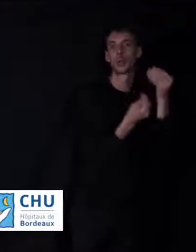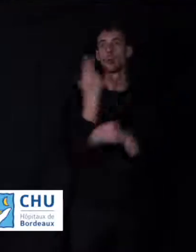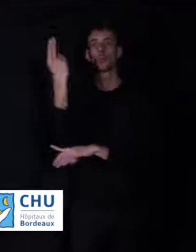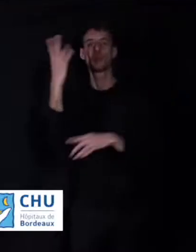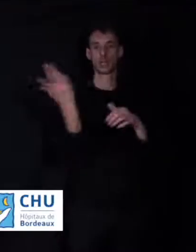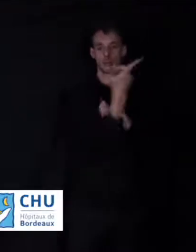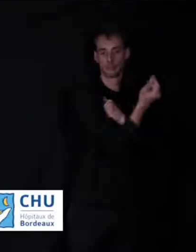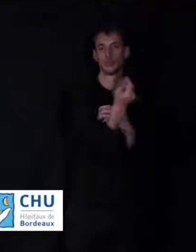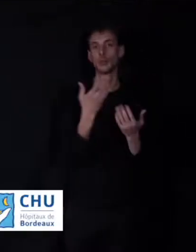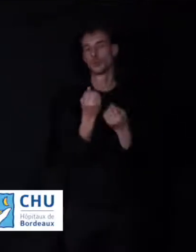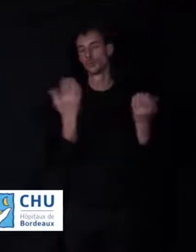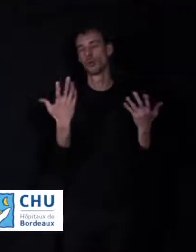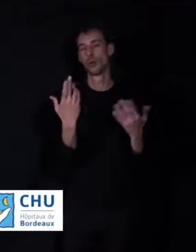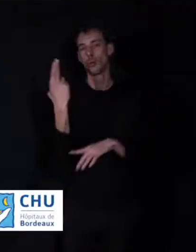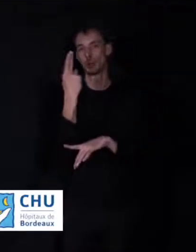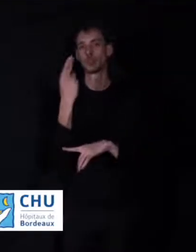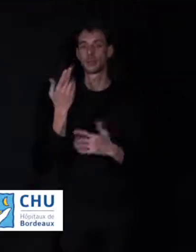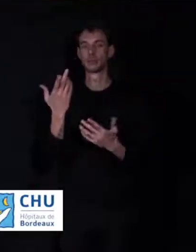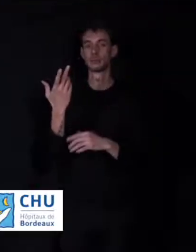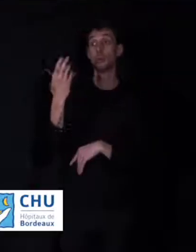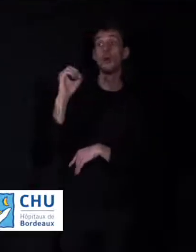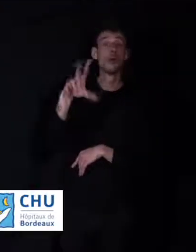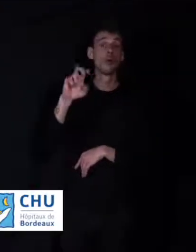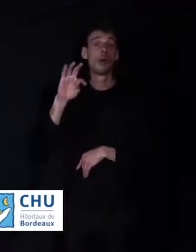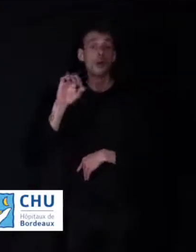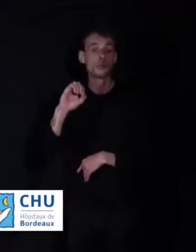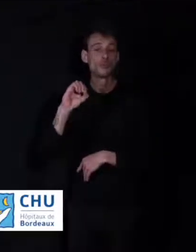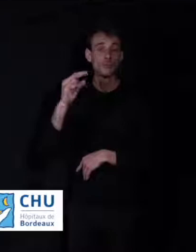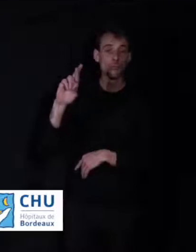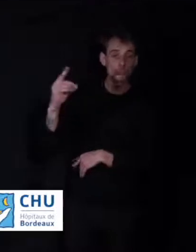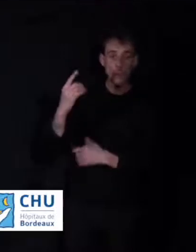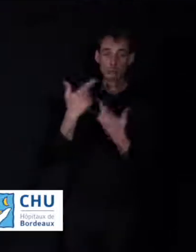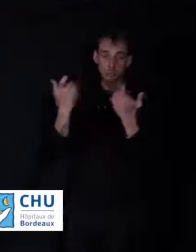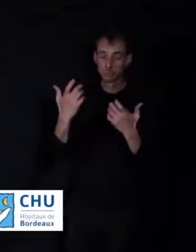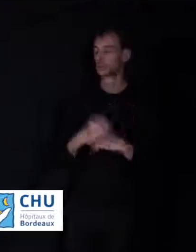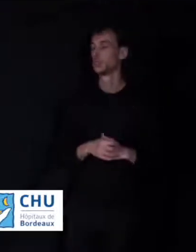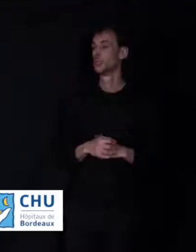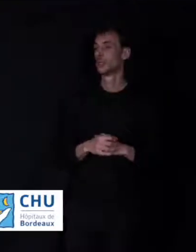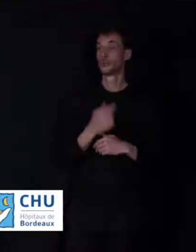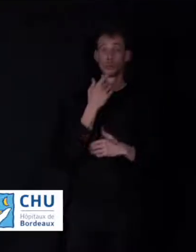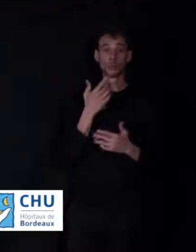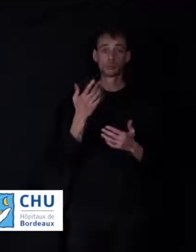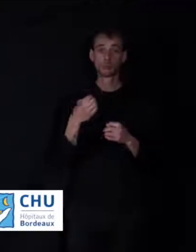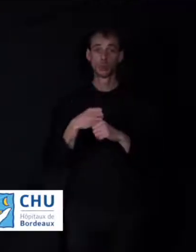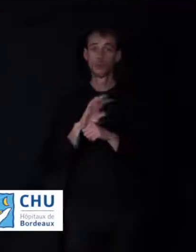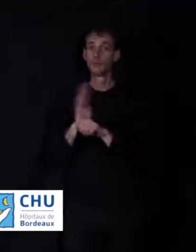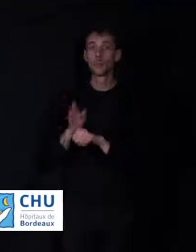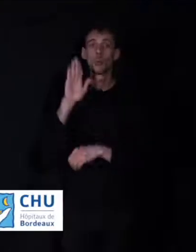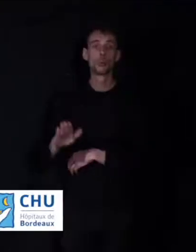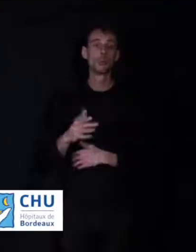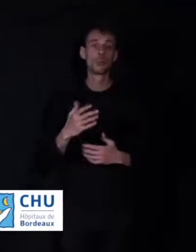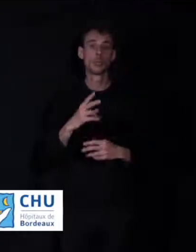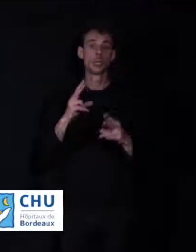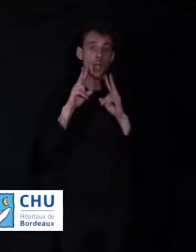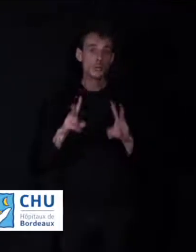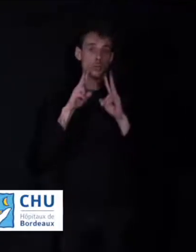d'Oxford, Johnson & Johnson avec Advac, à base d'adénovirus. C'est un virus de virose respiratoire essentiellement, tout à